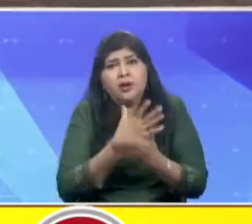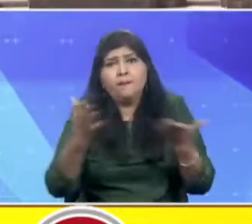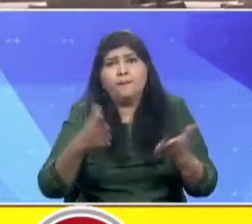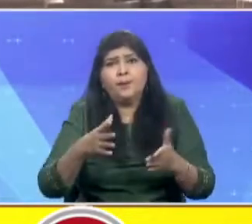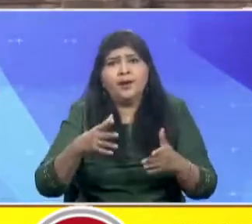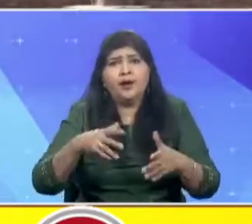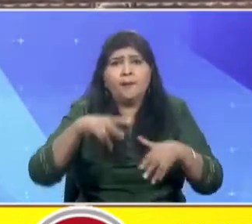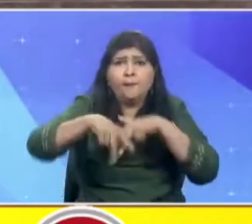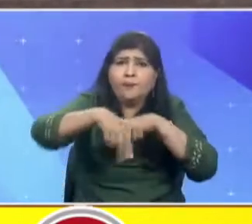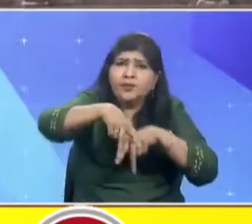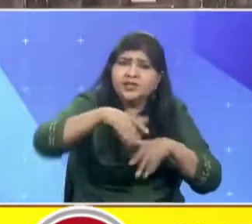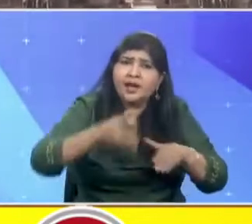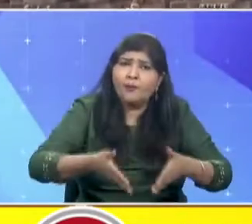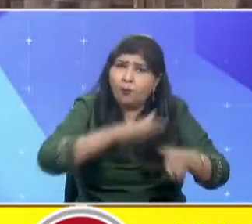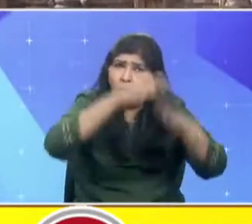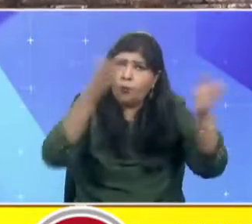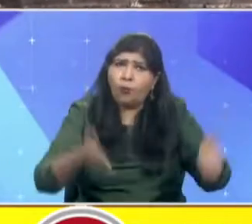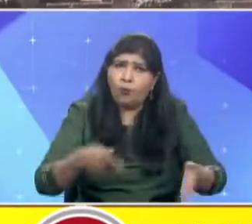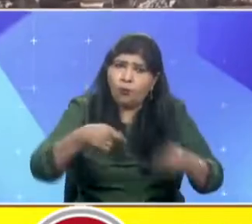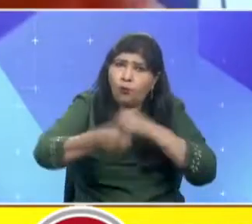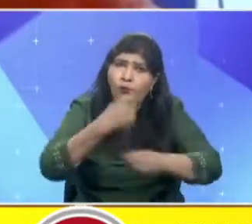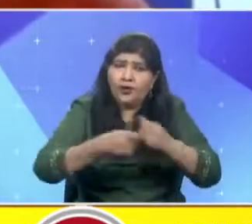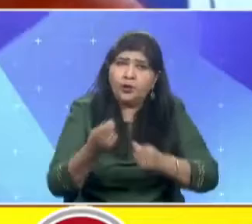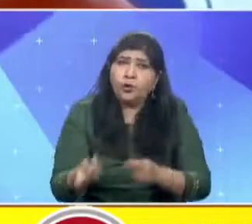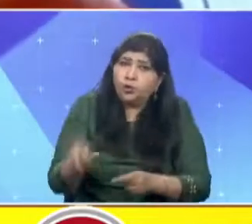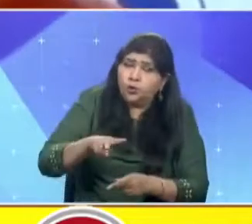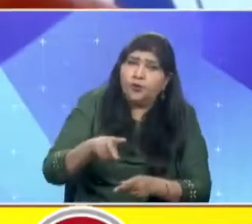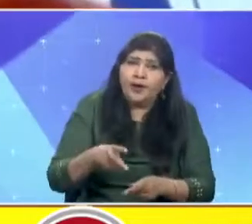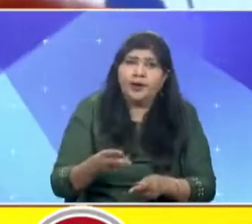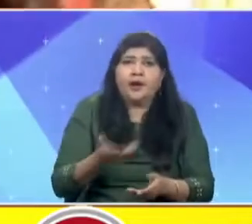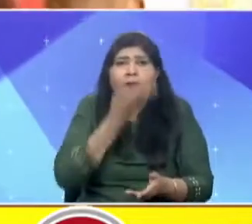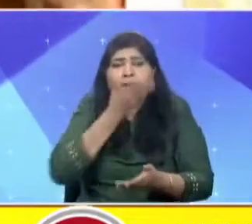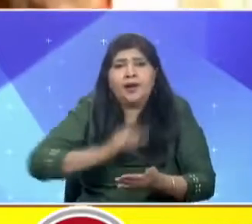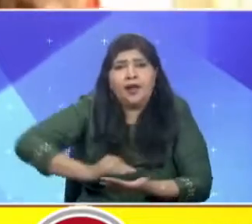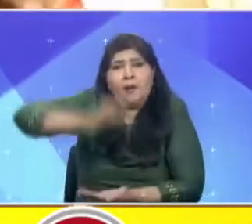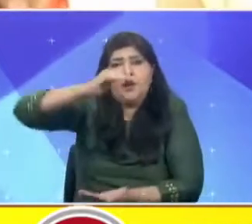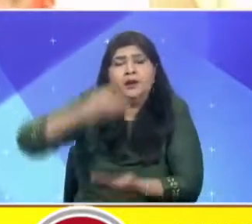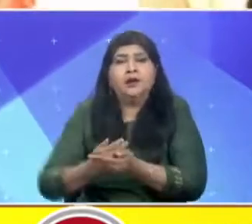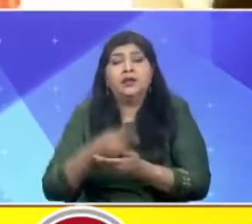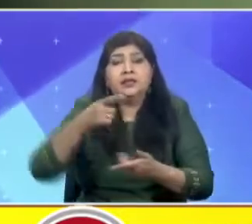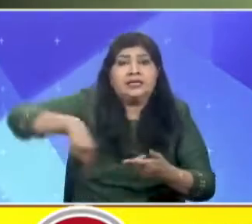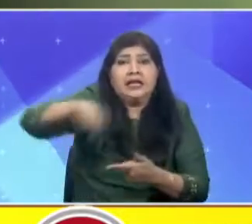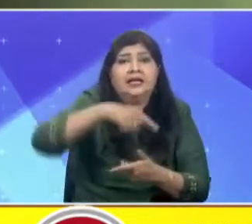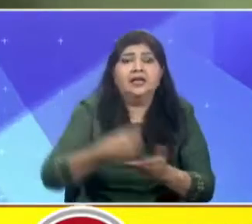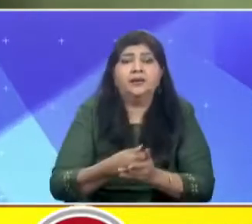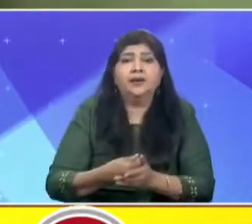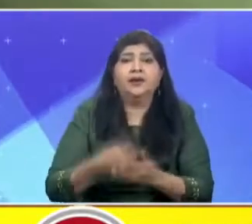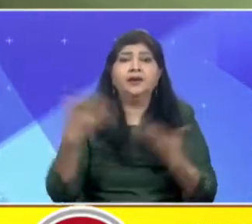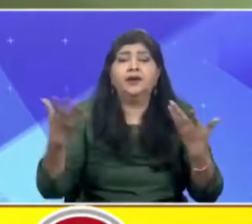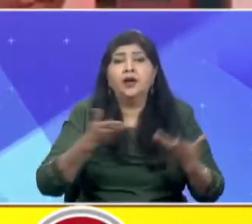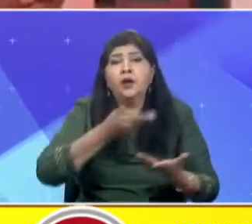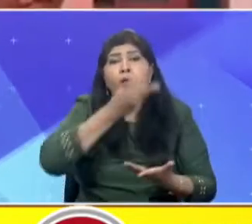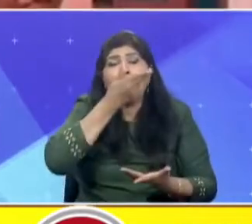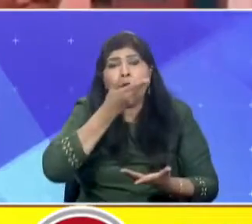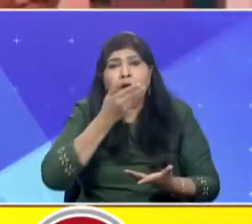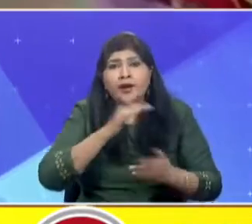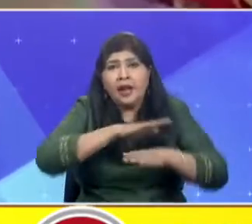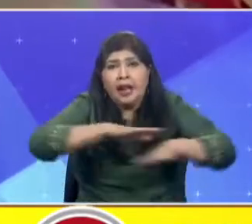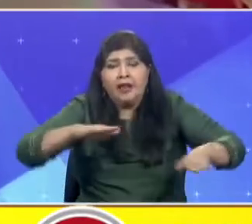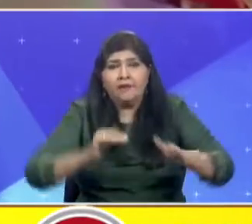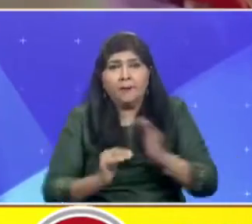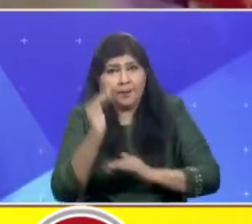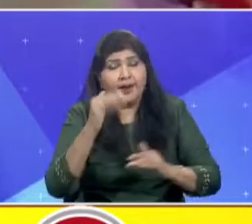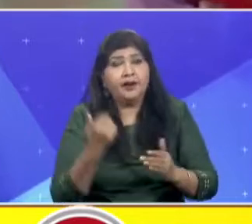अनेकों बावड़ियों को पुनर्जीवित किया गया। इससे इन इलाकों में वाटर लेवल को बढ़ाने में